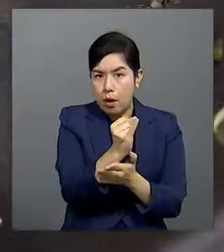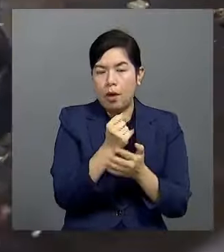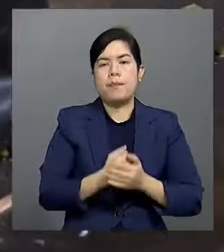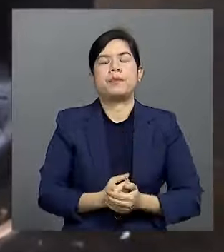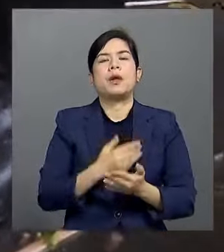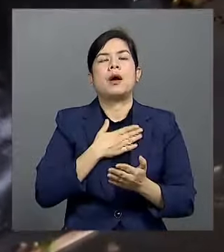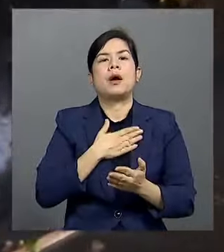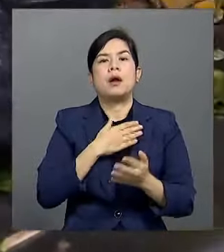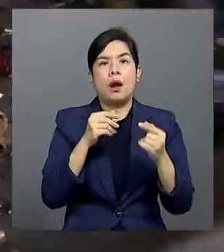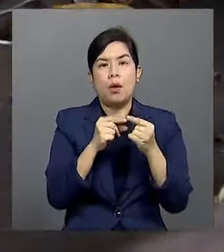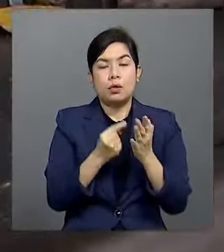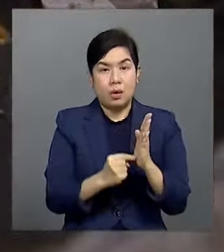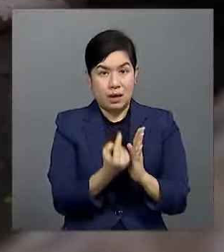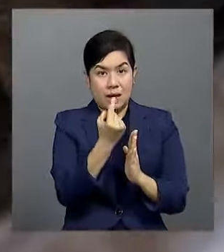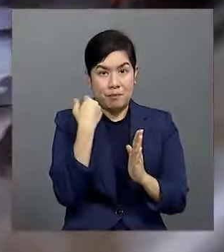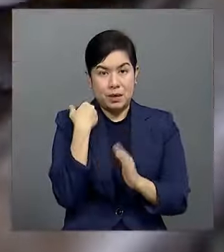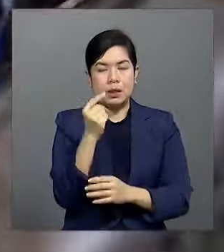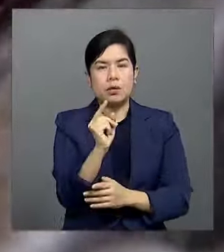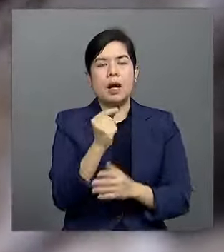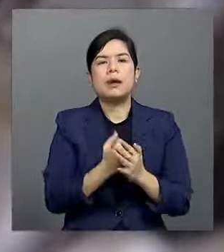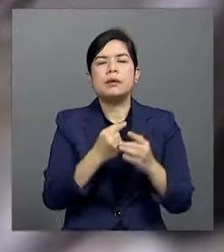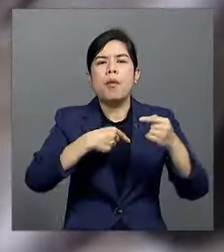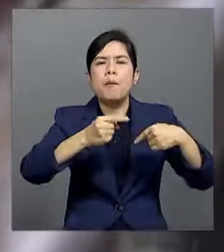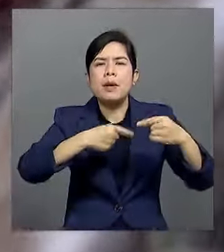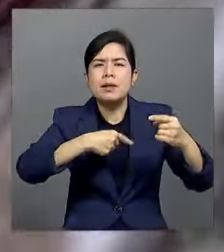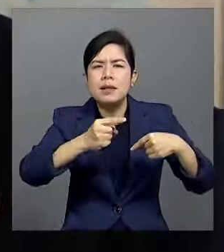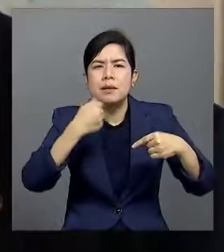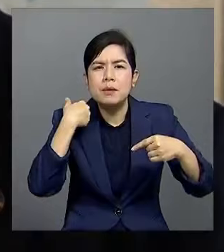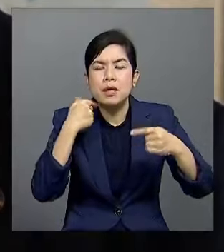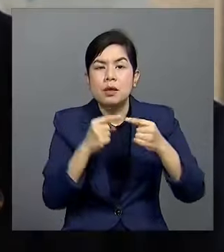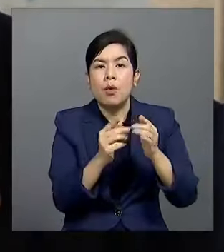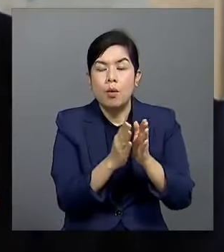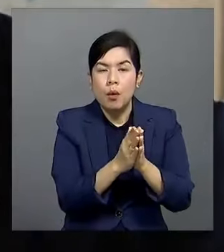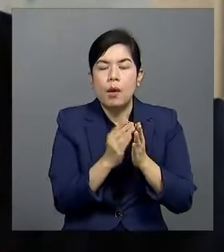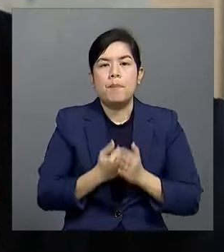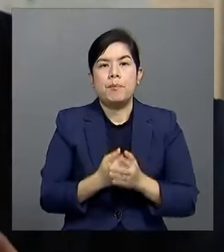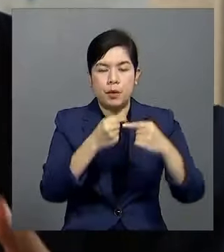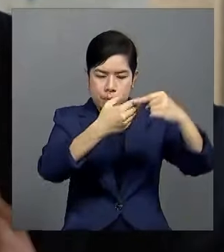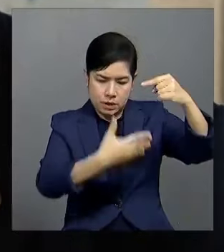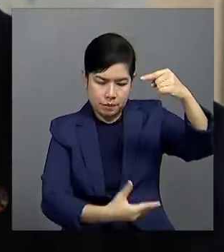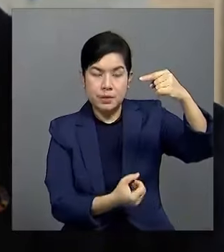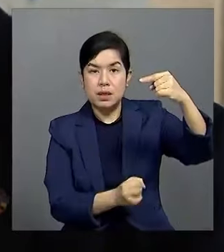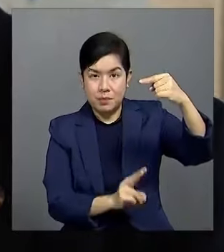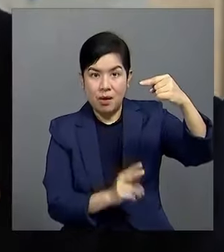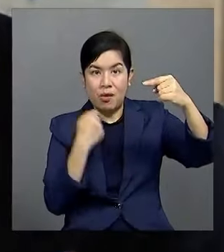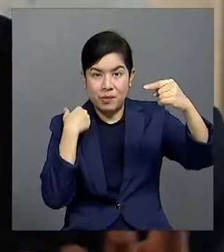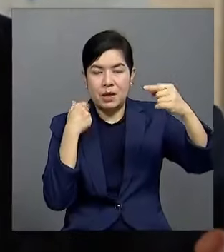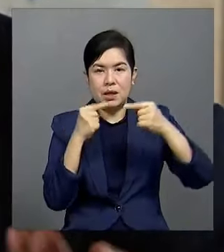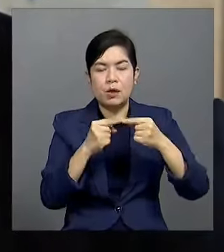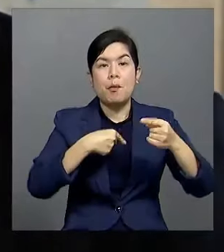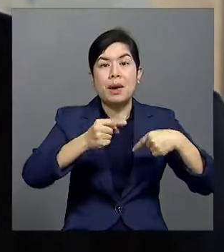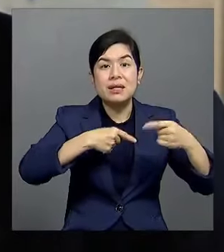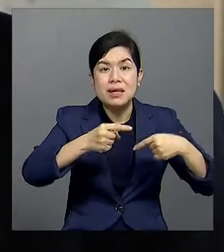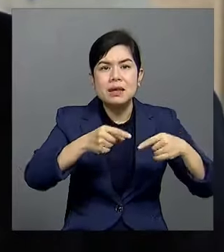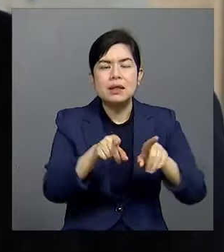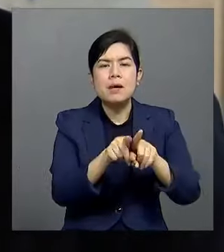ะครับก็คือเอาพลาสติก12ประเภทนะฮะที่เป็นบรรจุภัณฑ์ที่เป็นถุงพลาสติกง่ายๆคือพลาสติกที่ยืดได้อย่างถุงห่